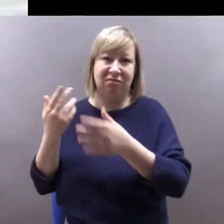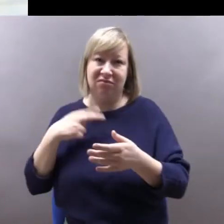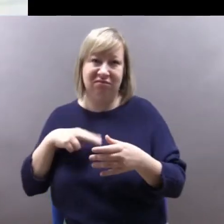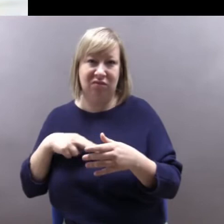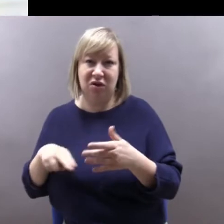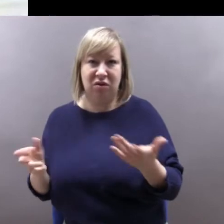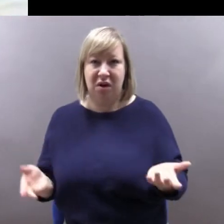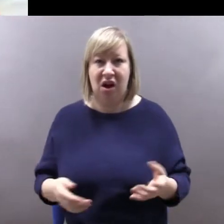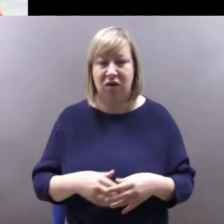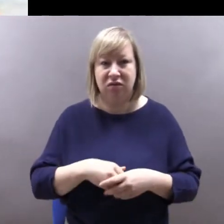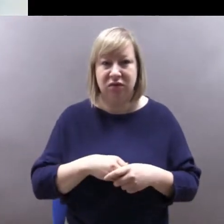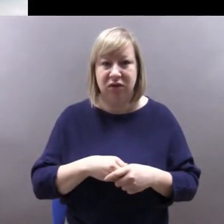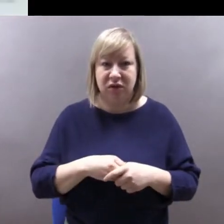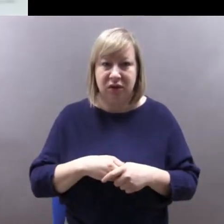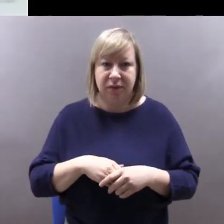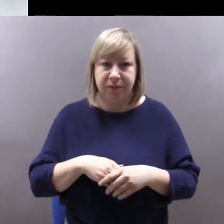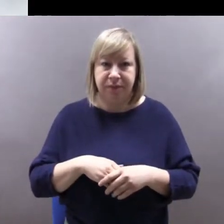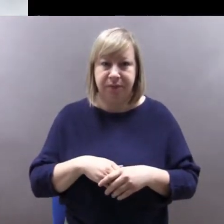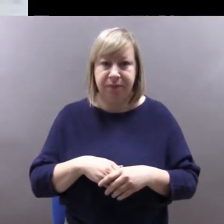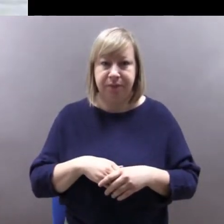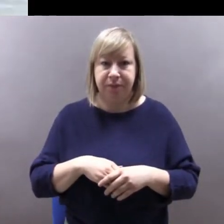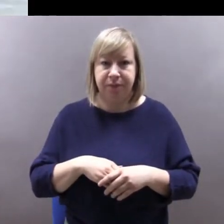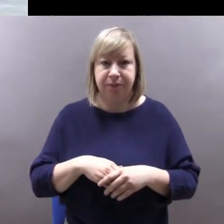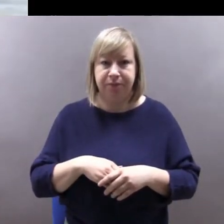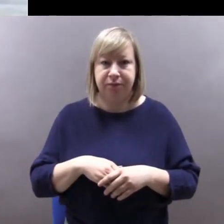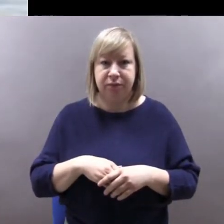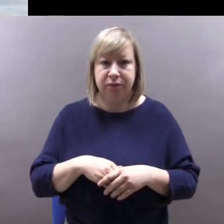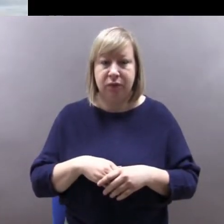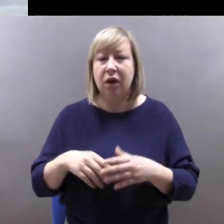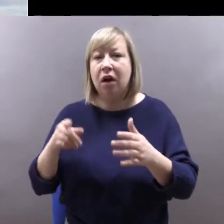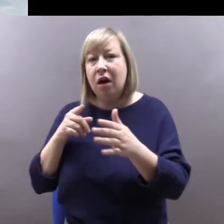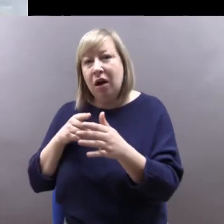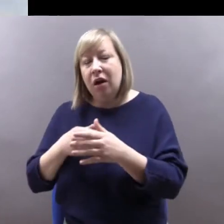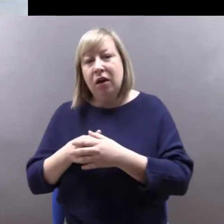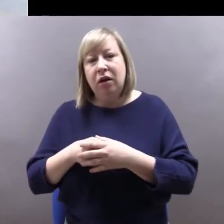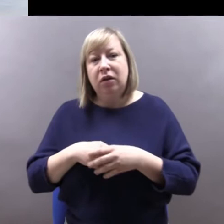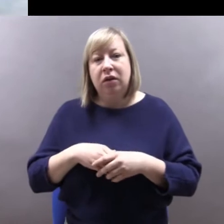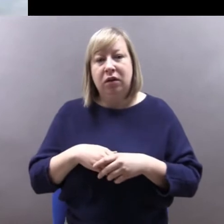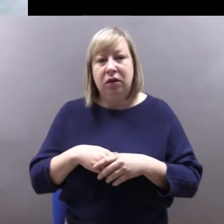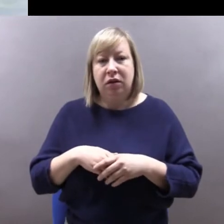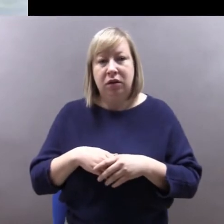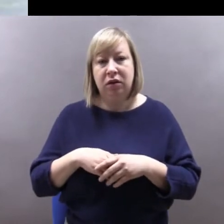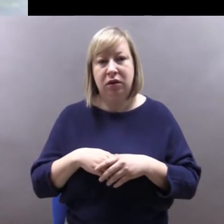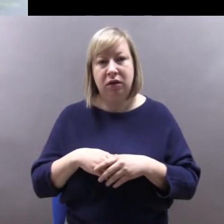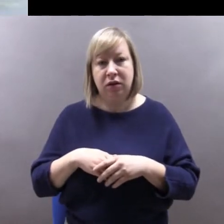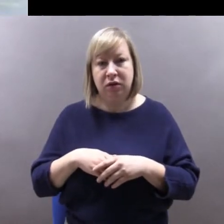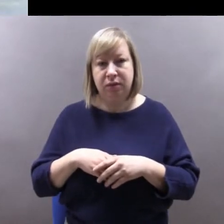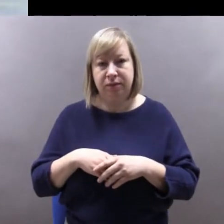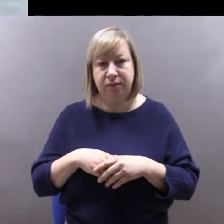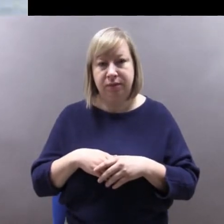podobało. No nie, no tam faktycznie metro jako środek